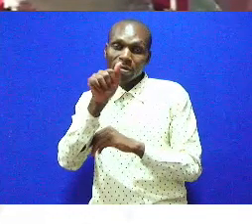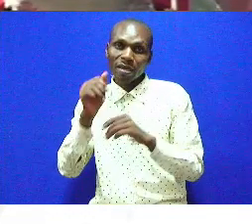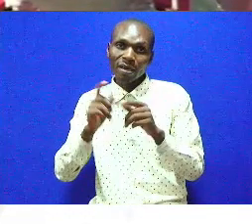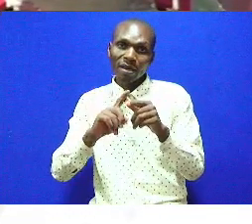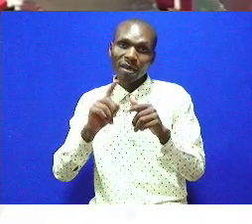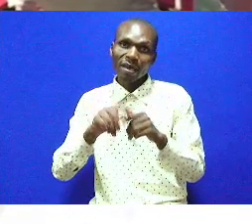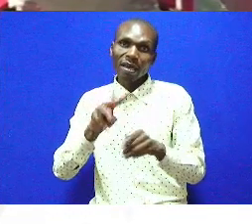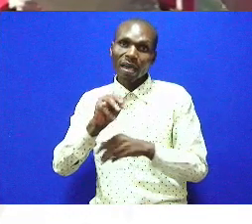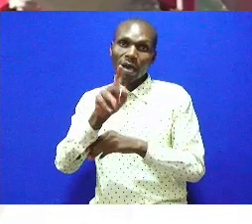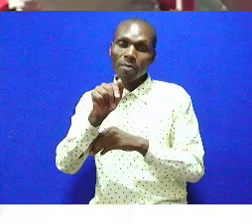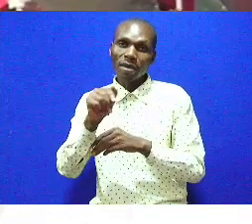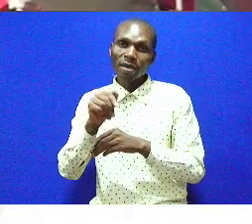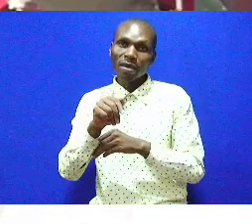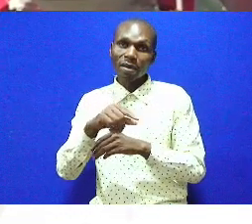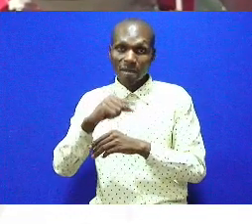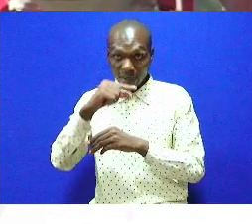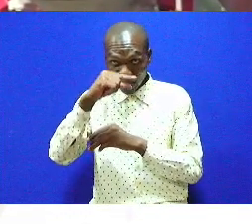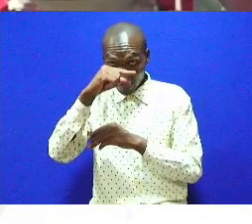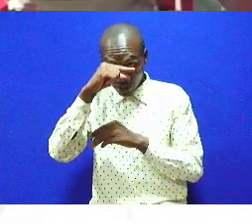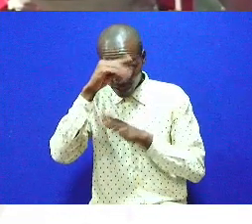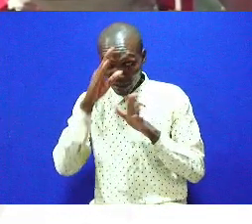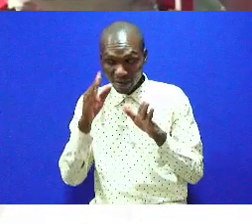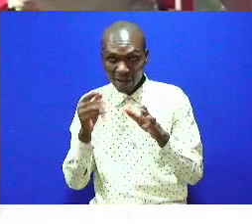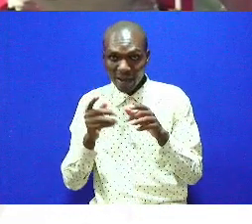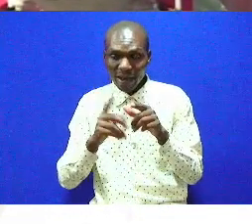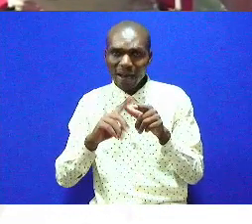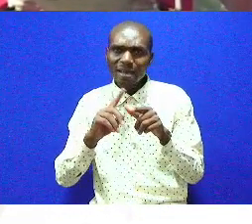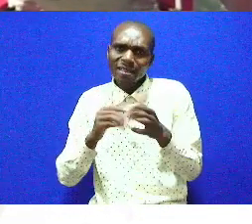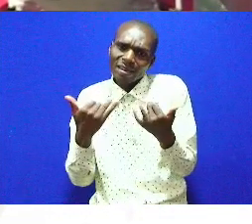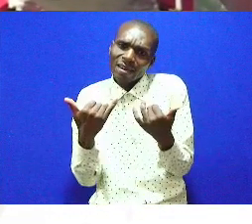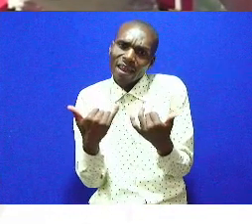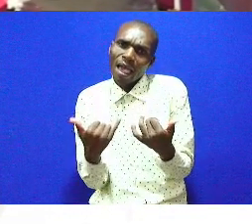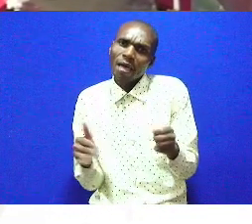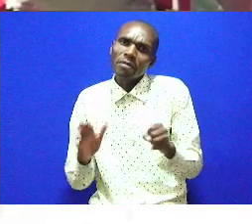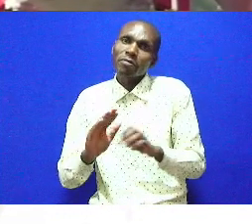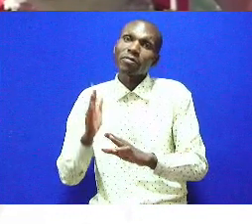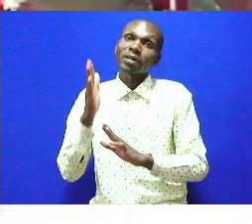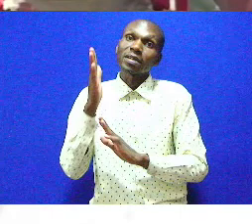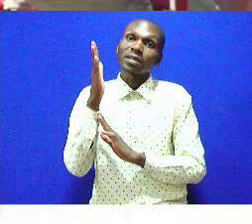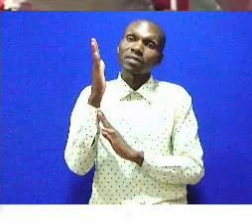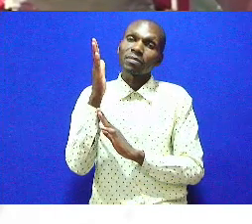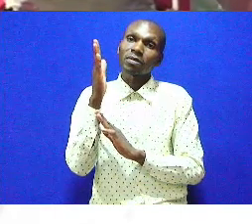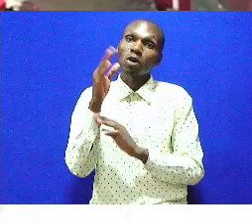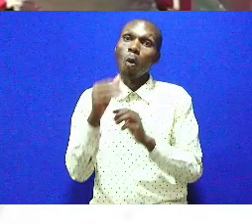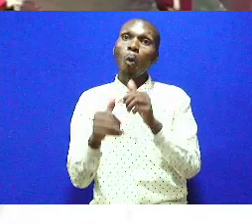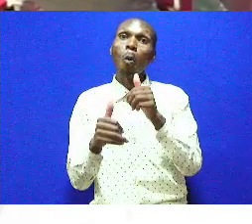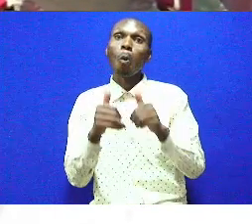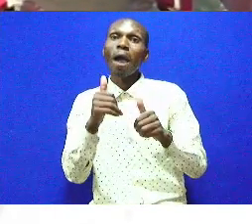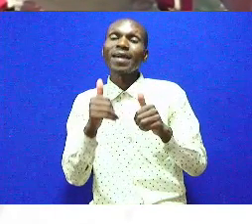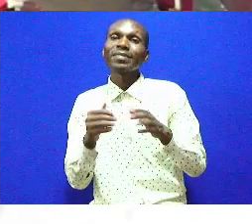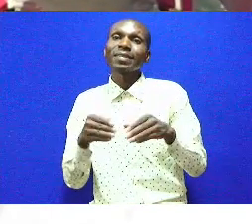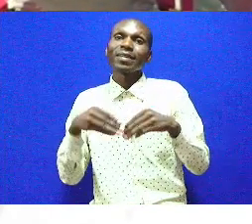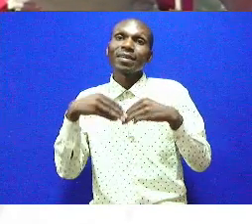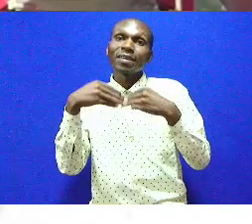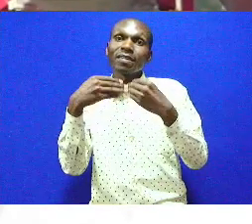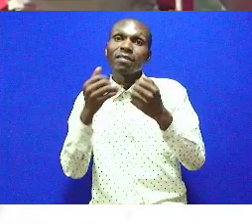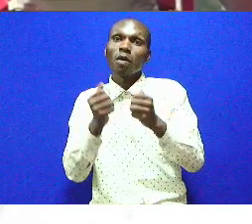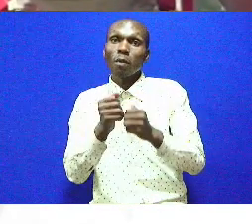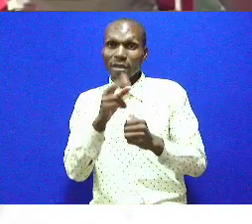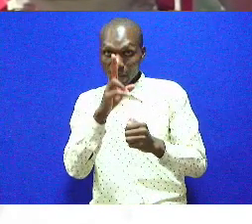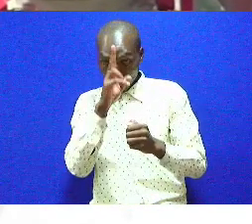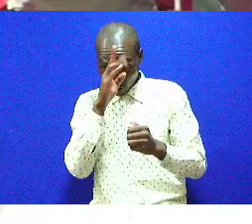mbunge, kama ni governor, wamehakikishiwa usalama ambao umepeanwa na serikali